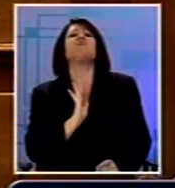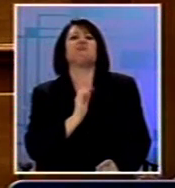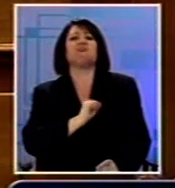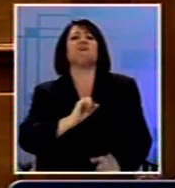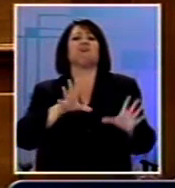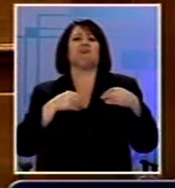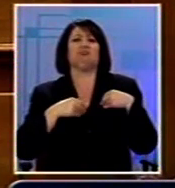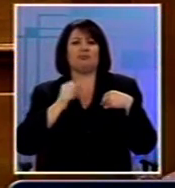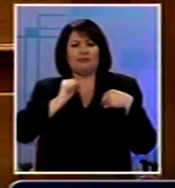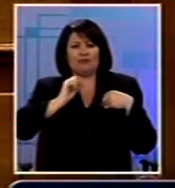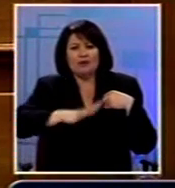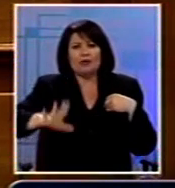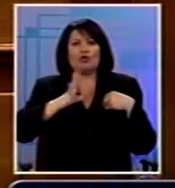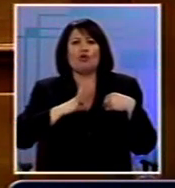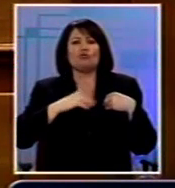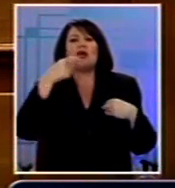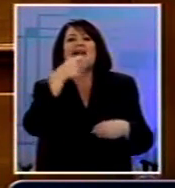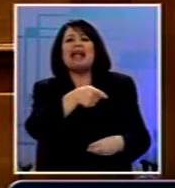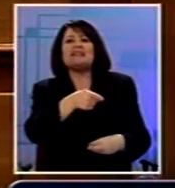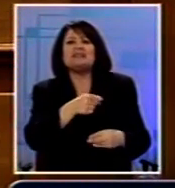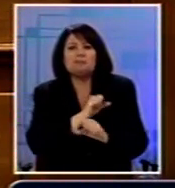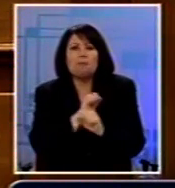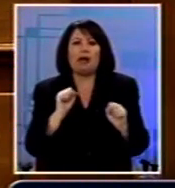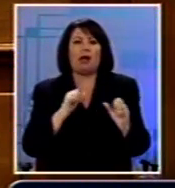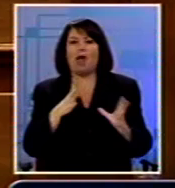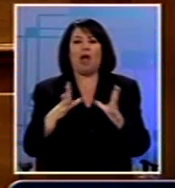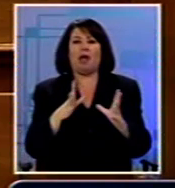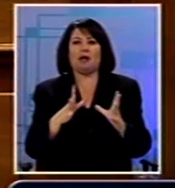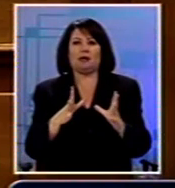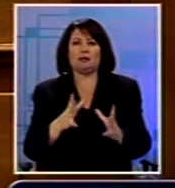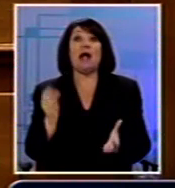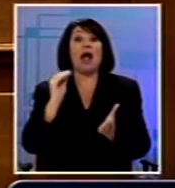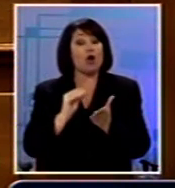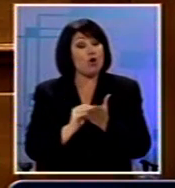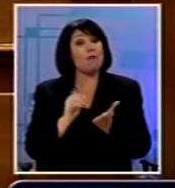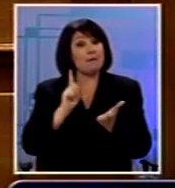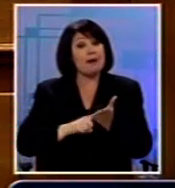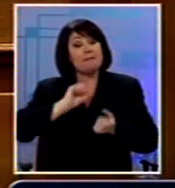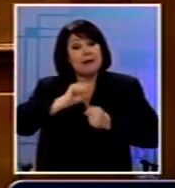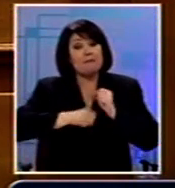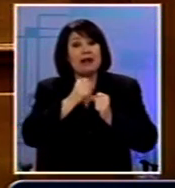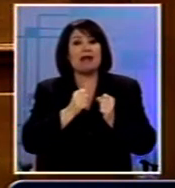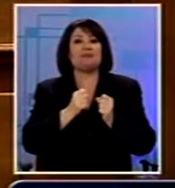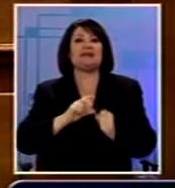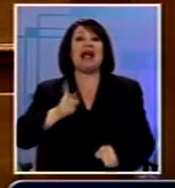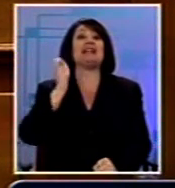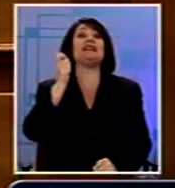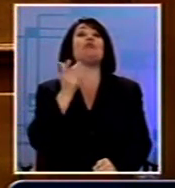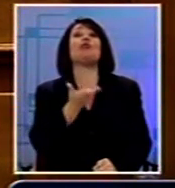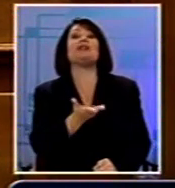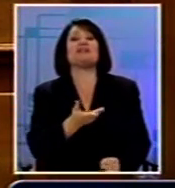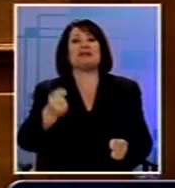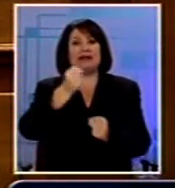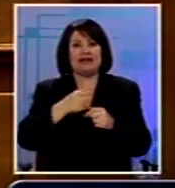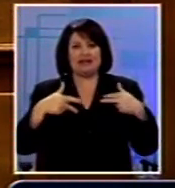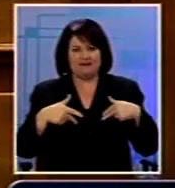κόσμο. Και έτσι εσείς γίνεστε παράγοντας αστάθειας. Έχετε πολύ δρόμο ακόμα για να γίνετε κόμμα αξιωματικής αντιπολίτευσης. Για